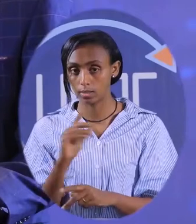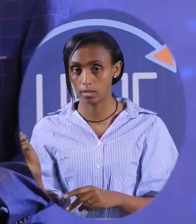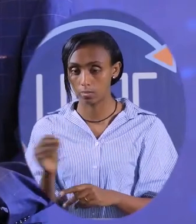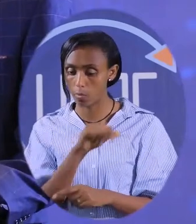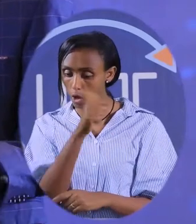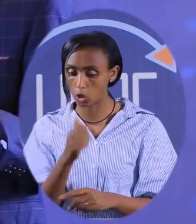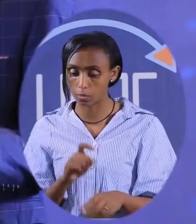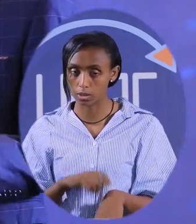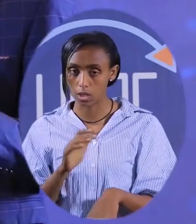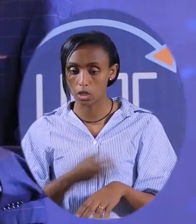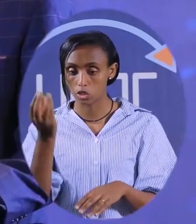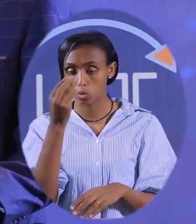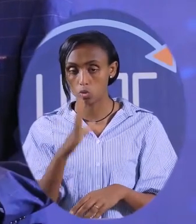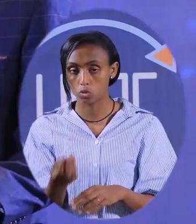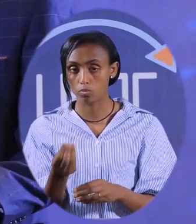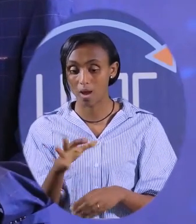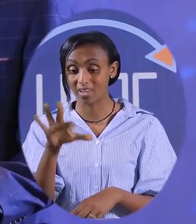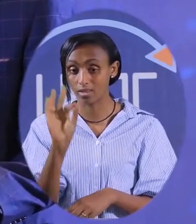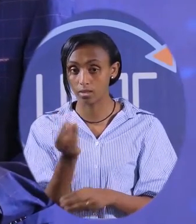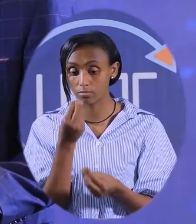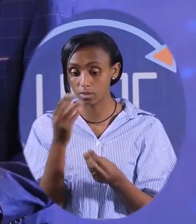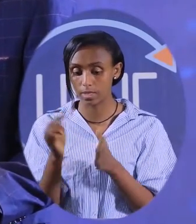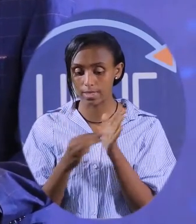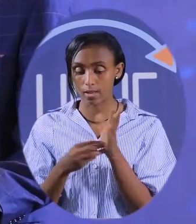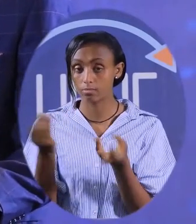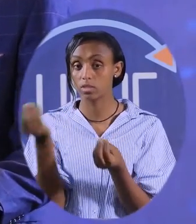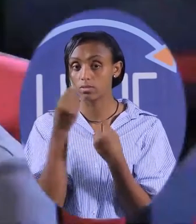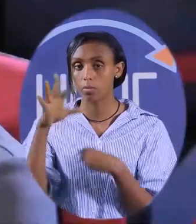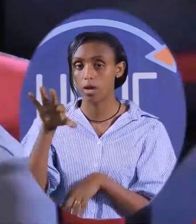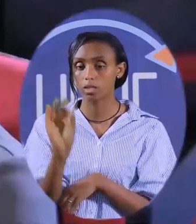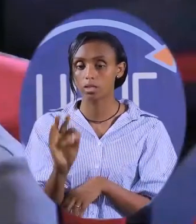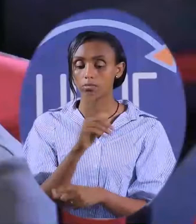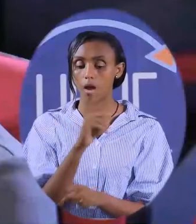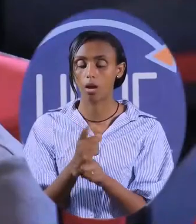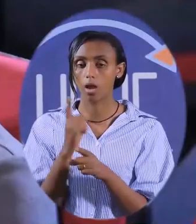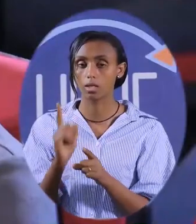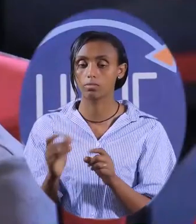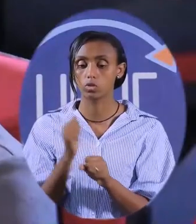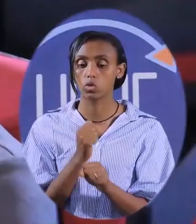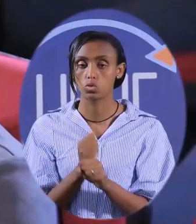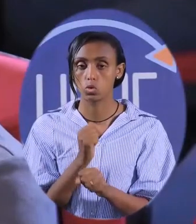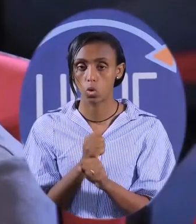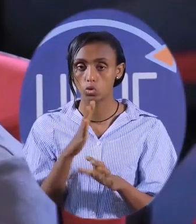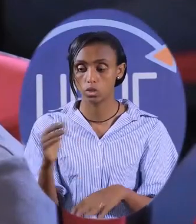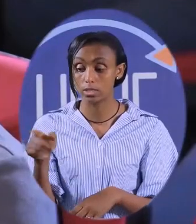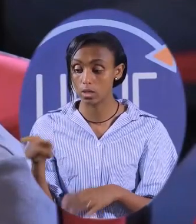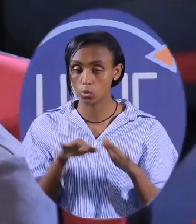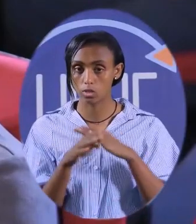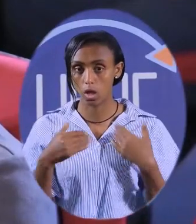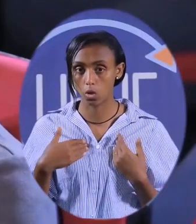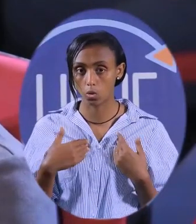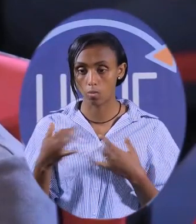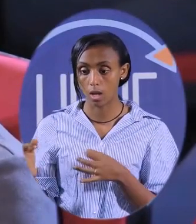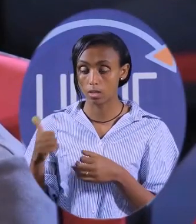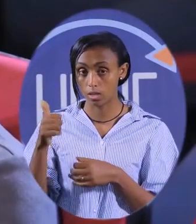በማንኛውም ጊዜ ሰዎች ማግኔት ምግብና ሥርዓተ ምግብን ለማረጋገጥ የሚሰሩ ስራዎችና እዛ ውስጥ ያሉ